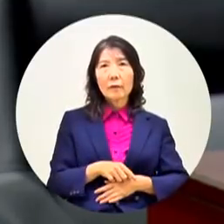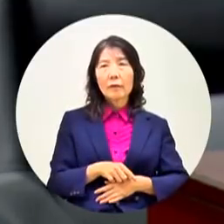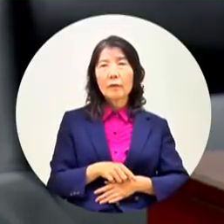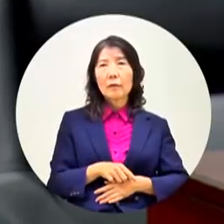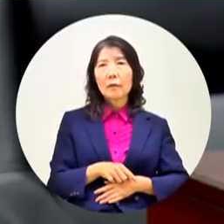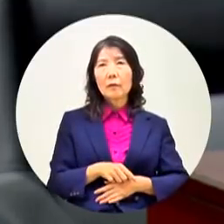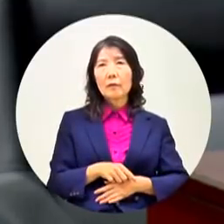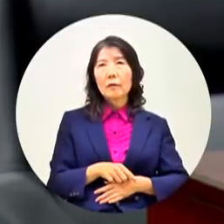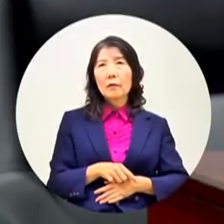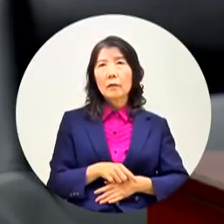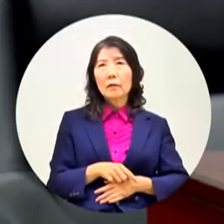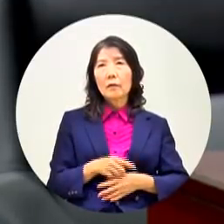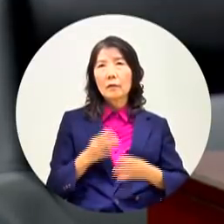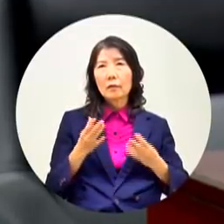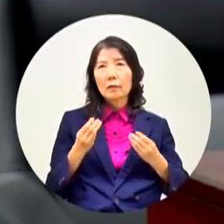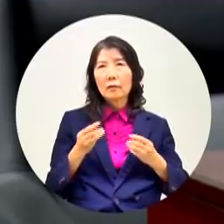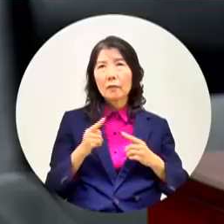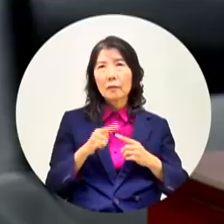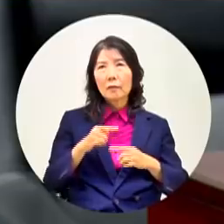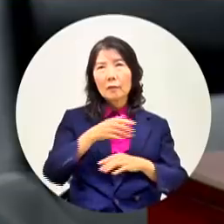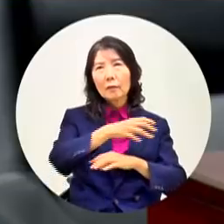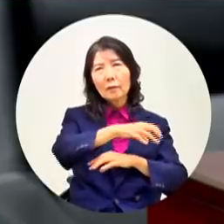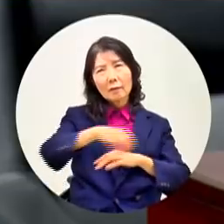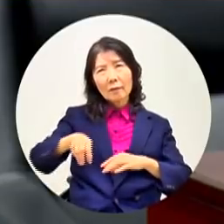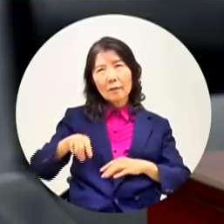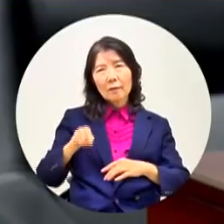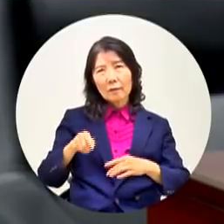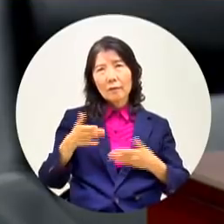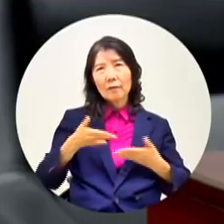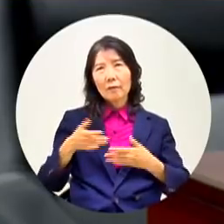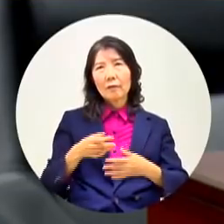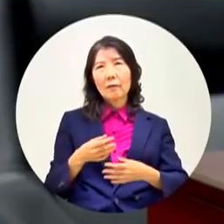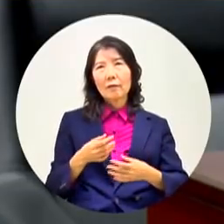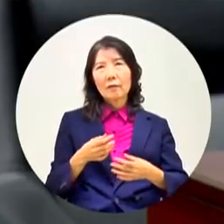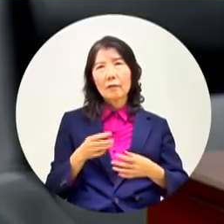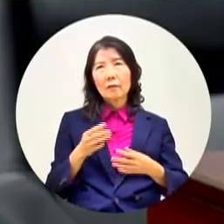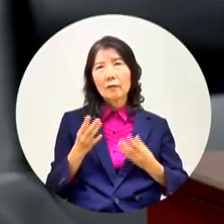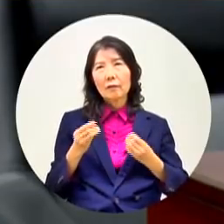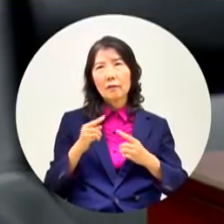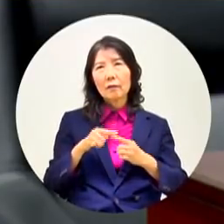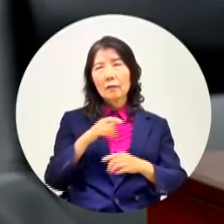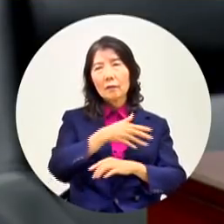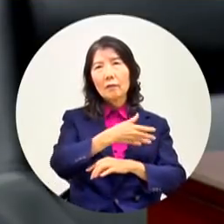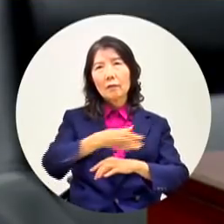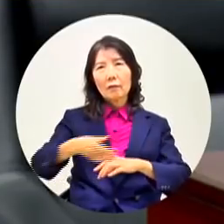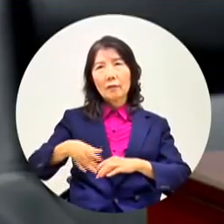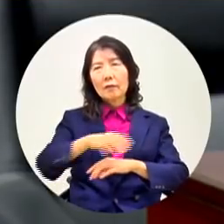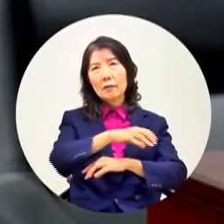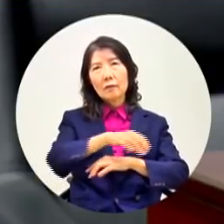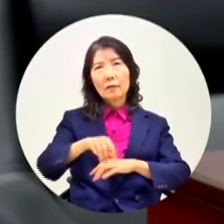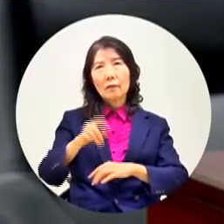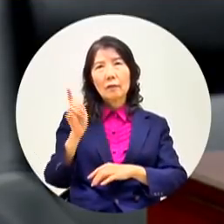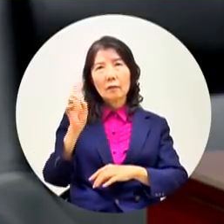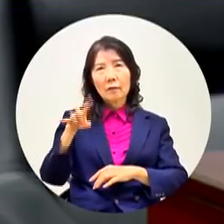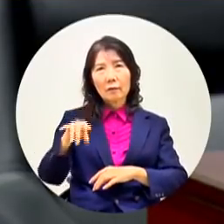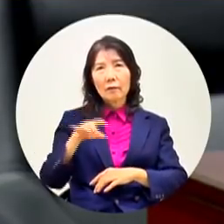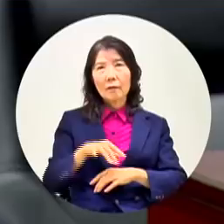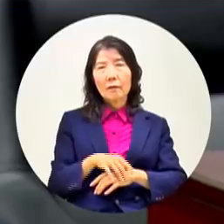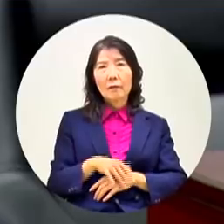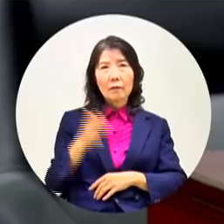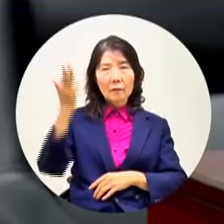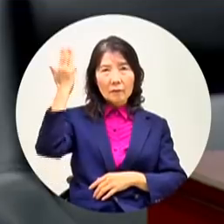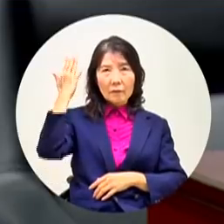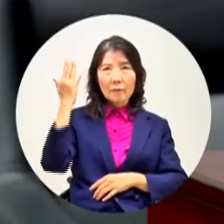啊。啊，这要安怎讲？无人锅吼，无人锅就是。这过去